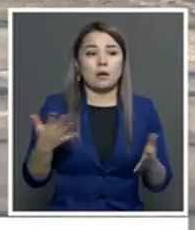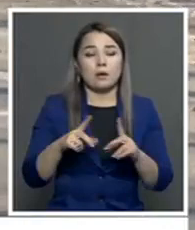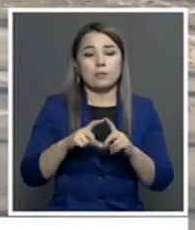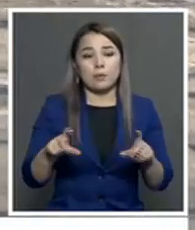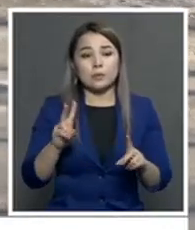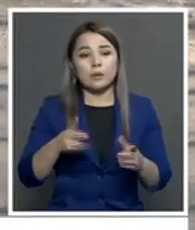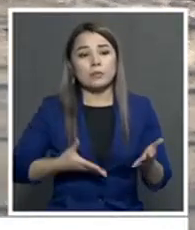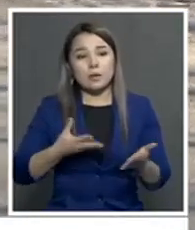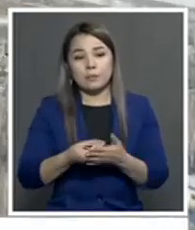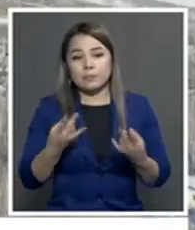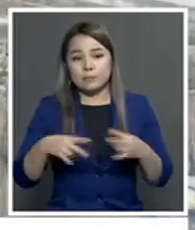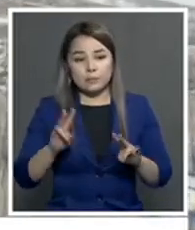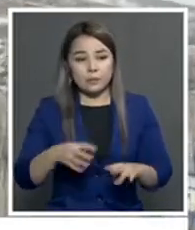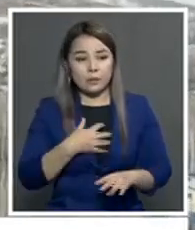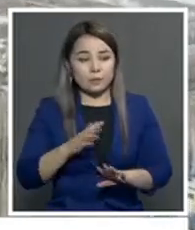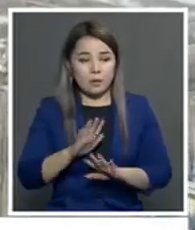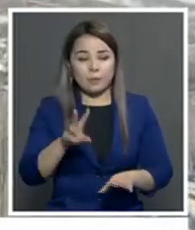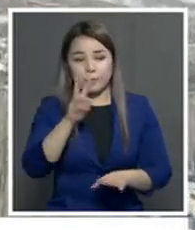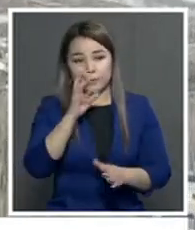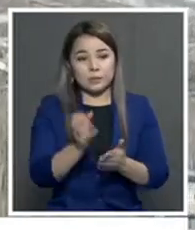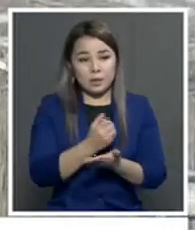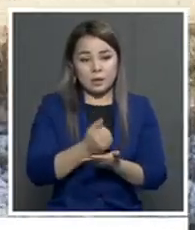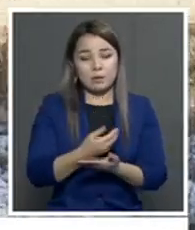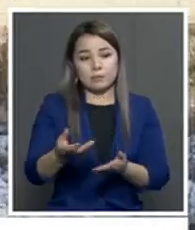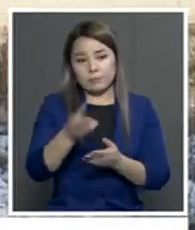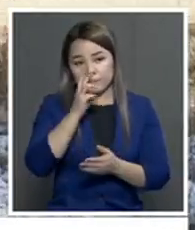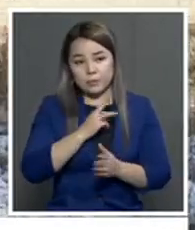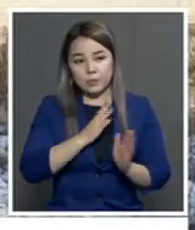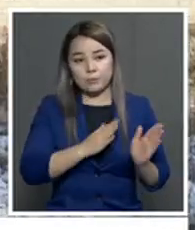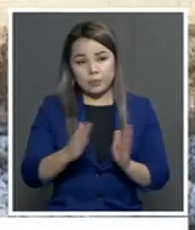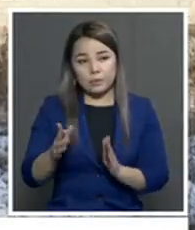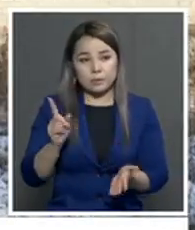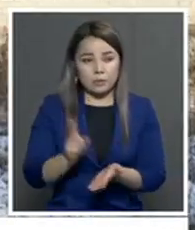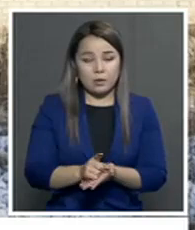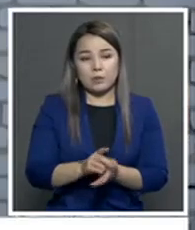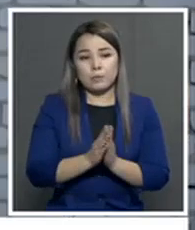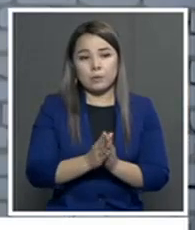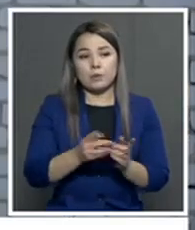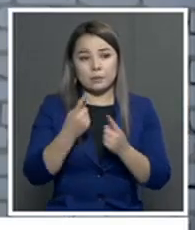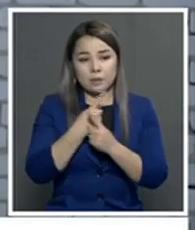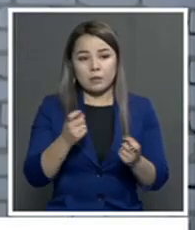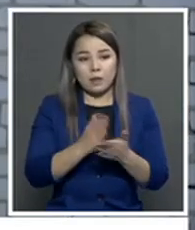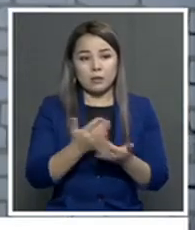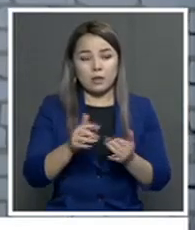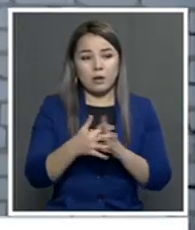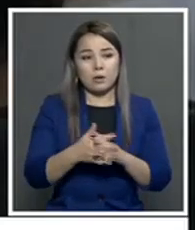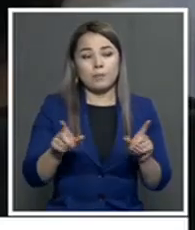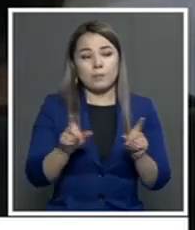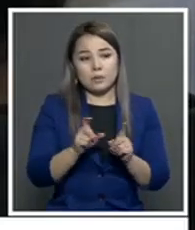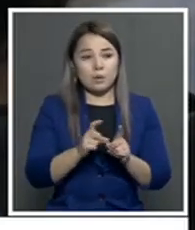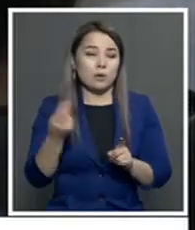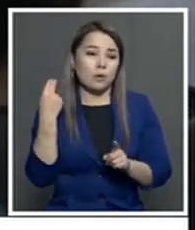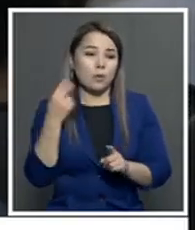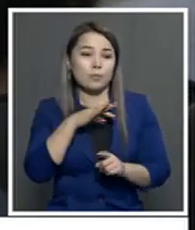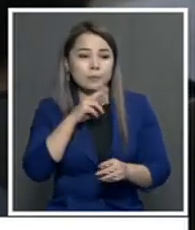кімнің төлейтіні маңызды емес. Тек табан ақы маңдай термен тапқан табысымызға қол жеткізсек болғаны дейді. Өйткені көбі ауылдағы дүкендерге